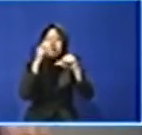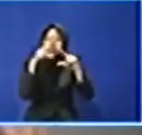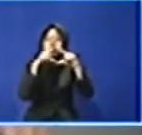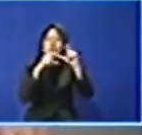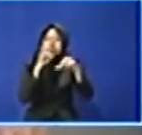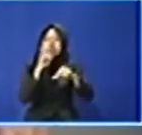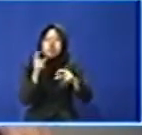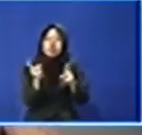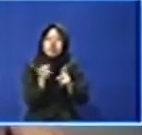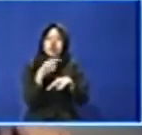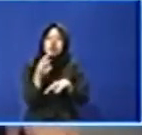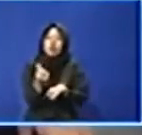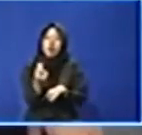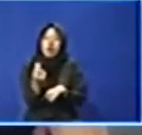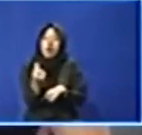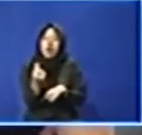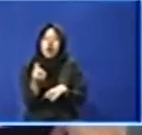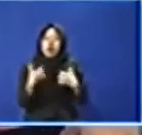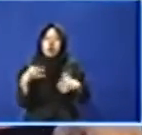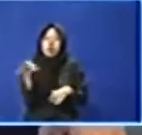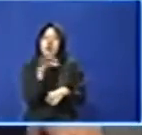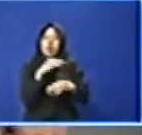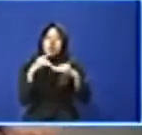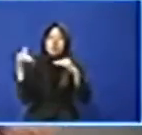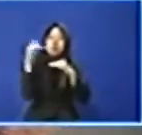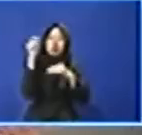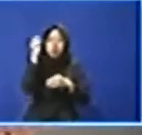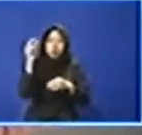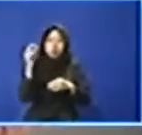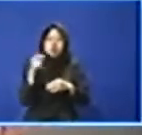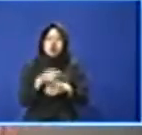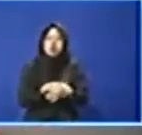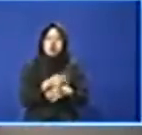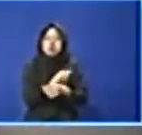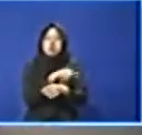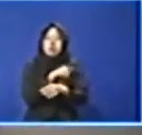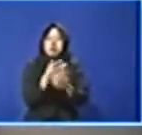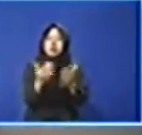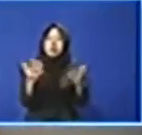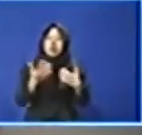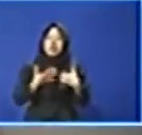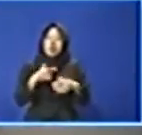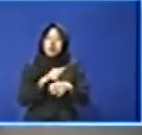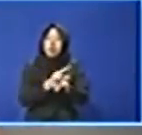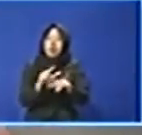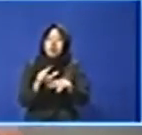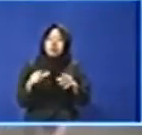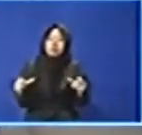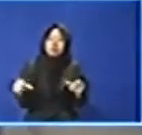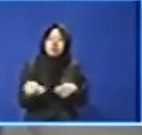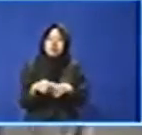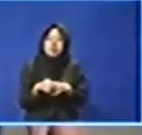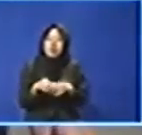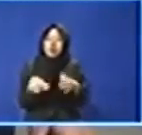punya nilai manfaat lebih dengan kepentingan masyarakat Terima kasih minum tapi sebetulnya ditanyakan